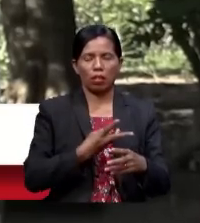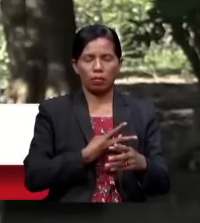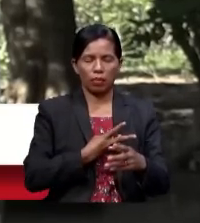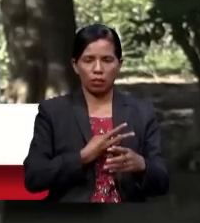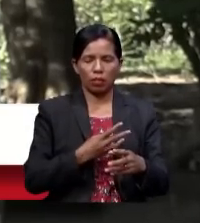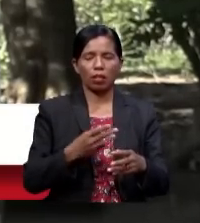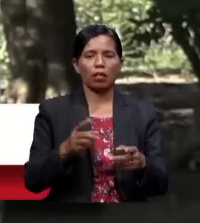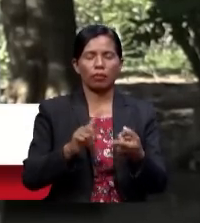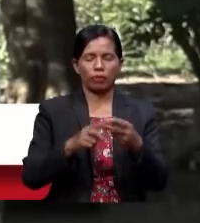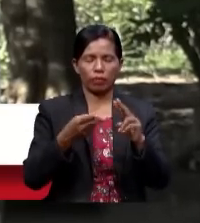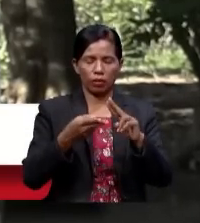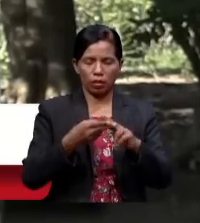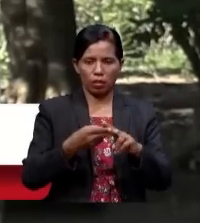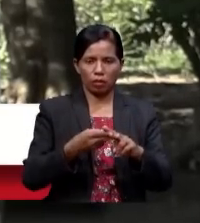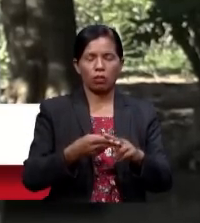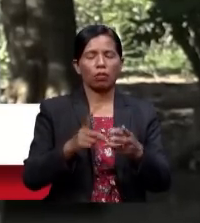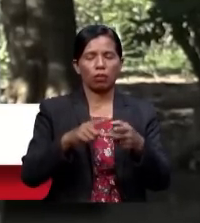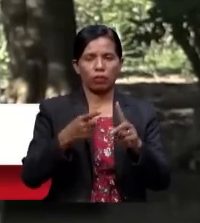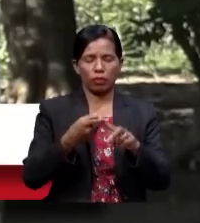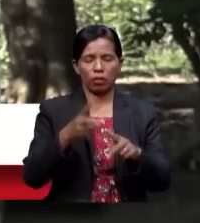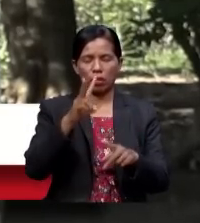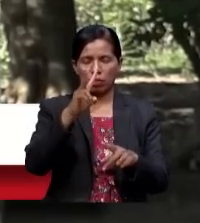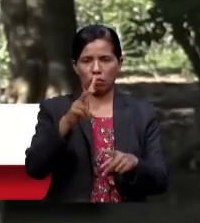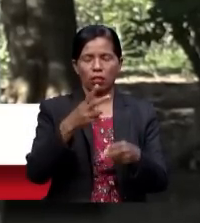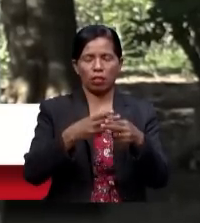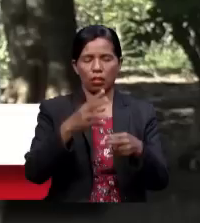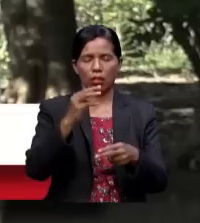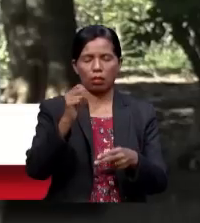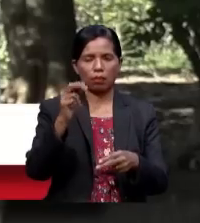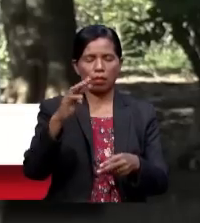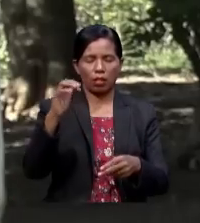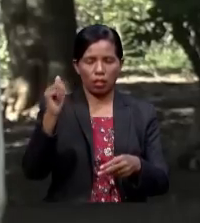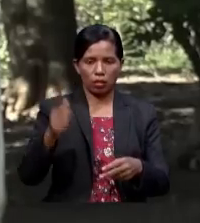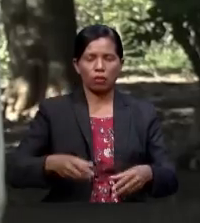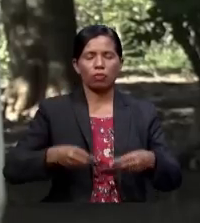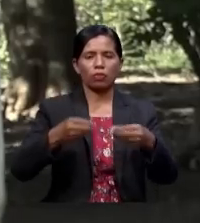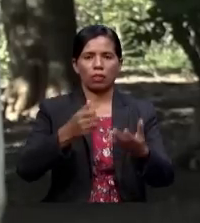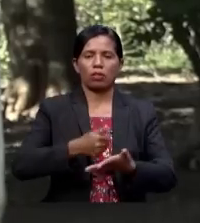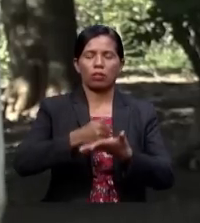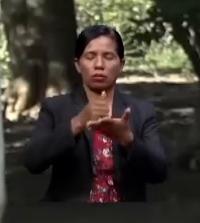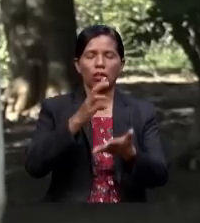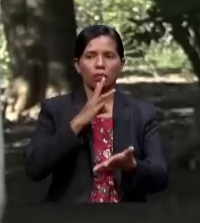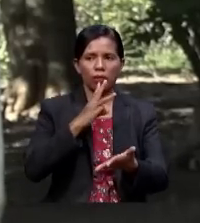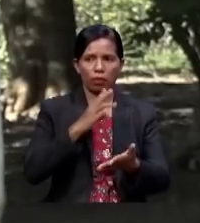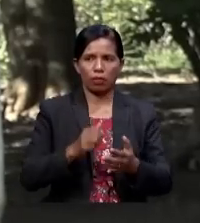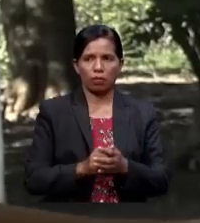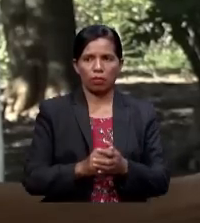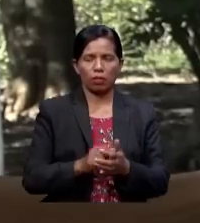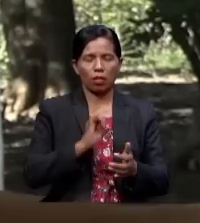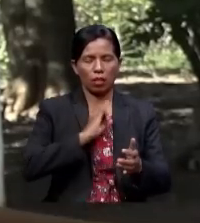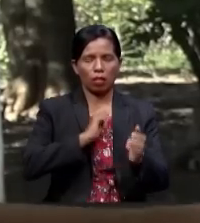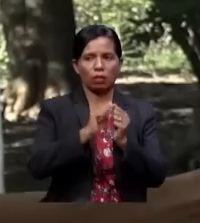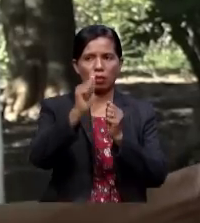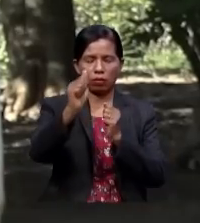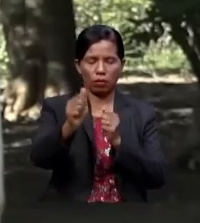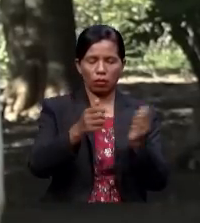Mario one firkuan ko obi wansar ne ma zuda be wan ruma como saudo clio serna